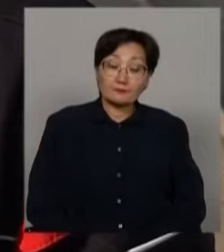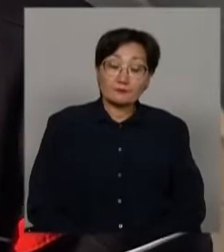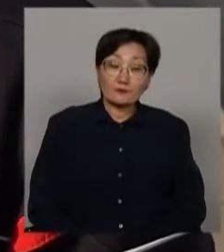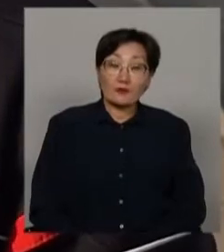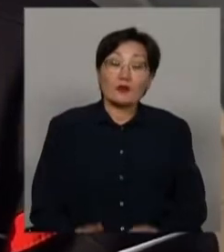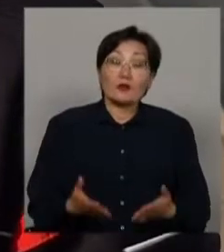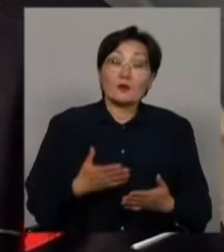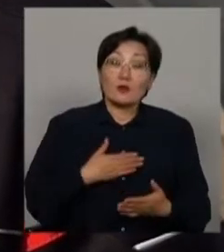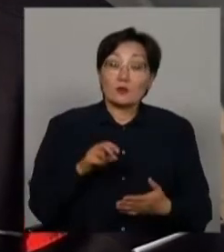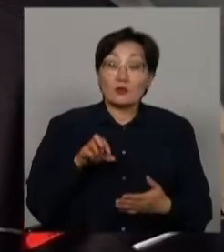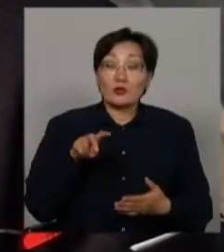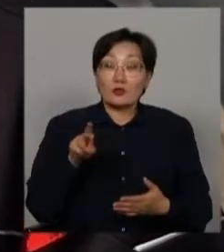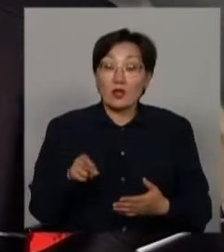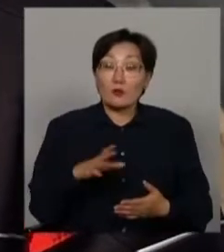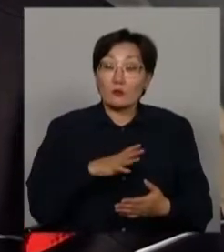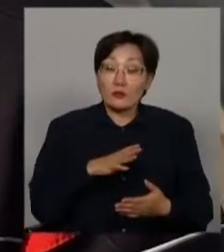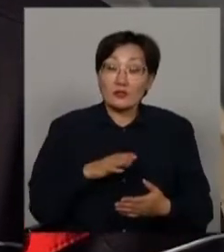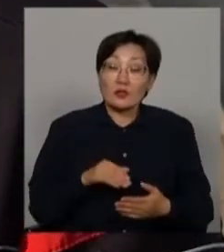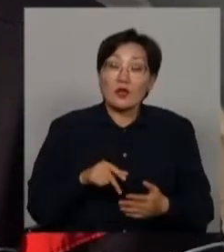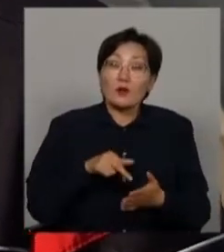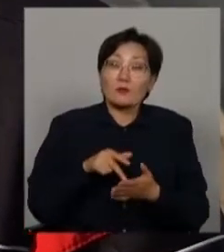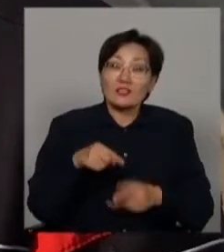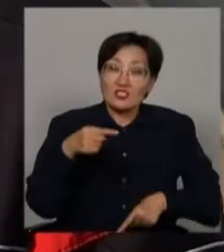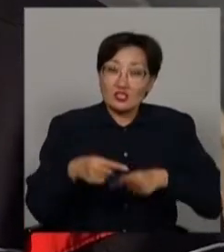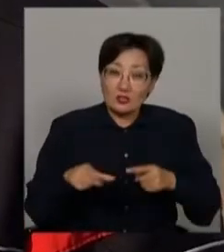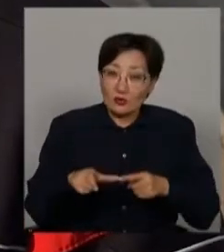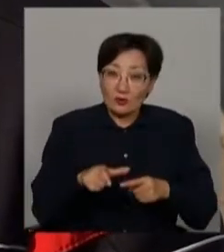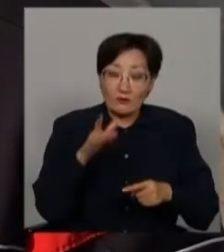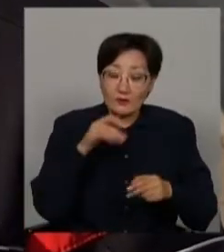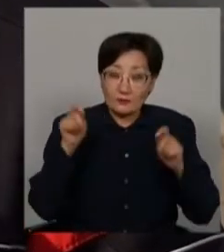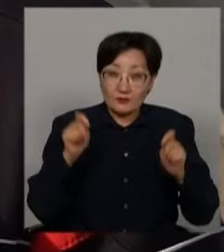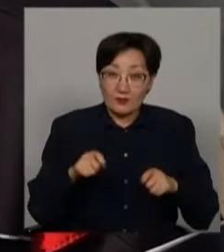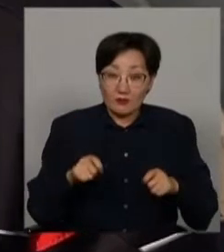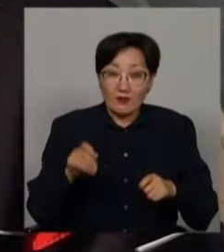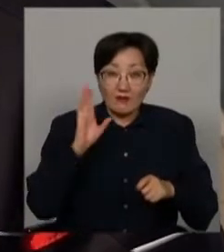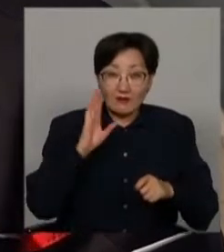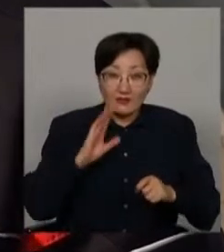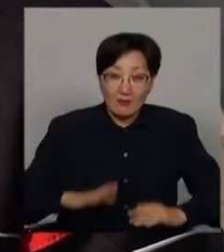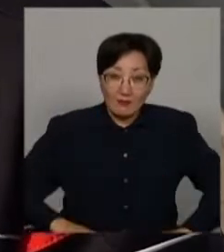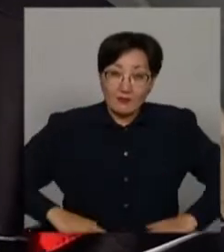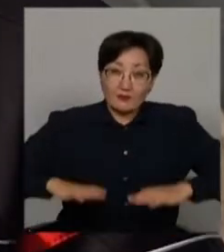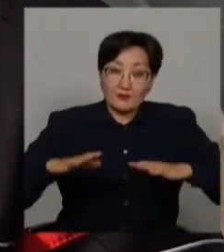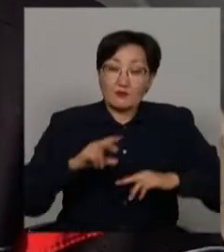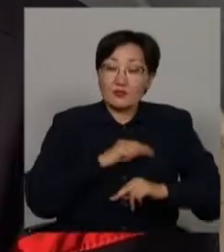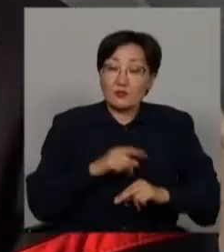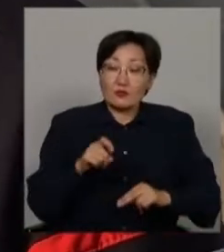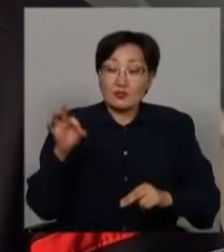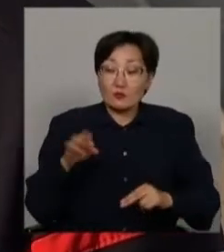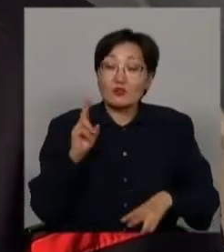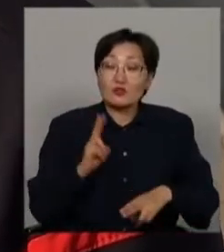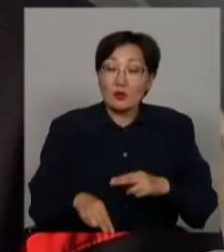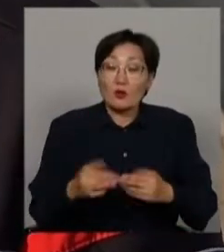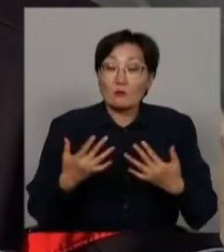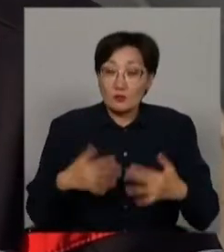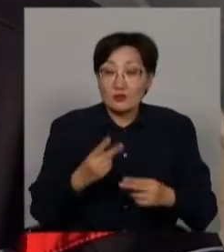У нас в Акбулаке была проблема пройти через дорогу во время дождей. Ноги были по колено в воде. Хоть работы не на 100% завершены, мы